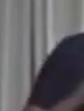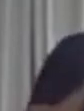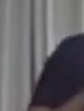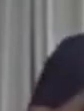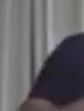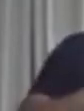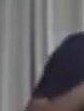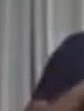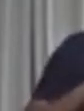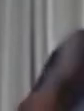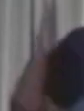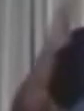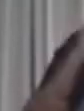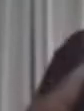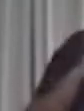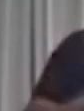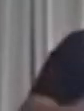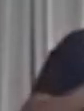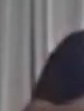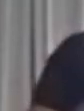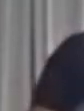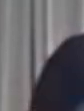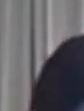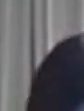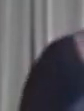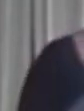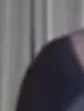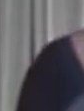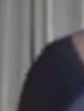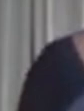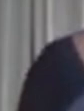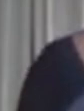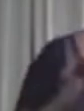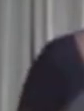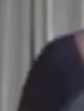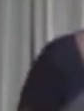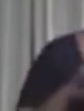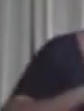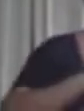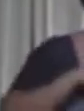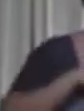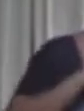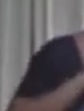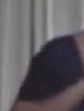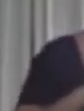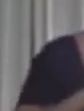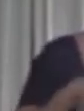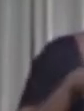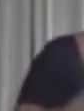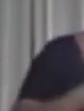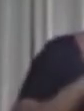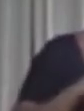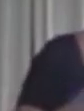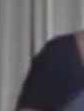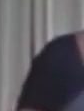இதனை தெரிவித்துள்ளார். இது தொடர்பில் அவர் மேலும் கருத்து தெரிவிக்கையில், இந்த நாட்டில் தனியார் சட்டங்களில் சில விடயங்கள்